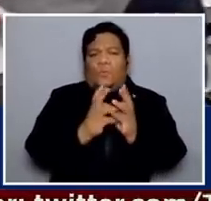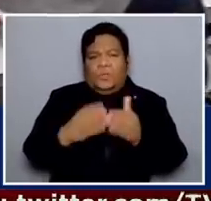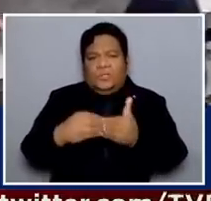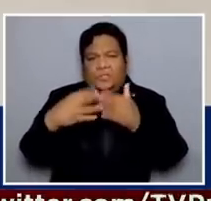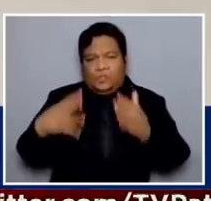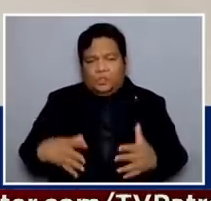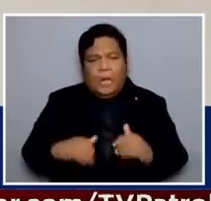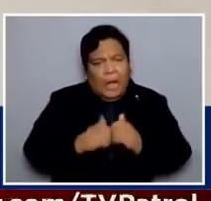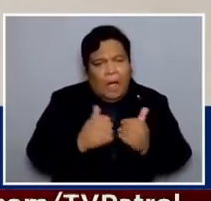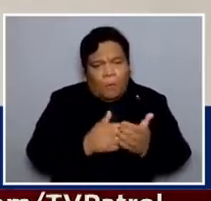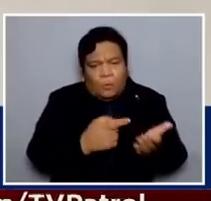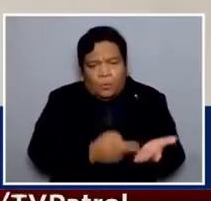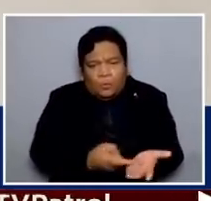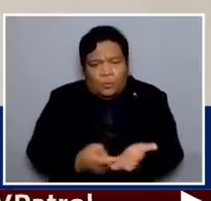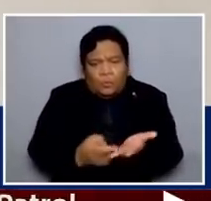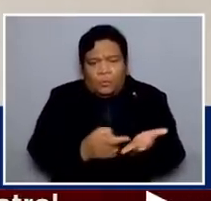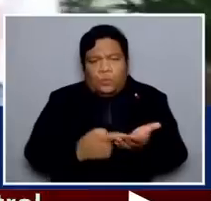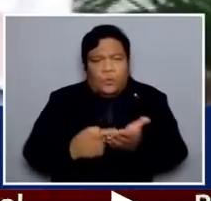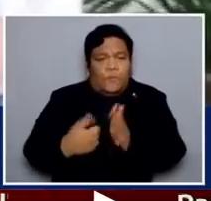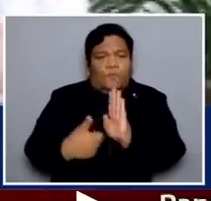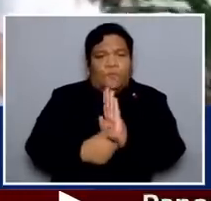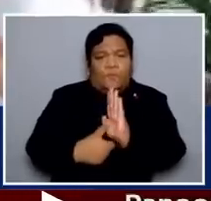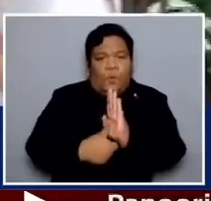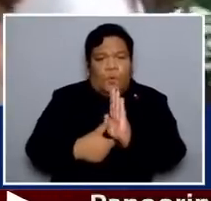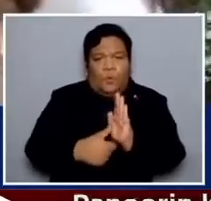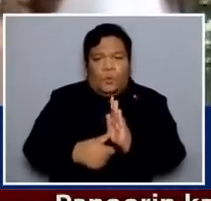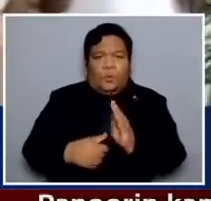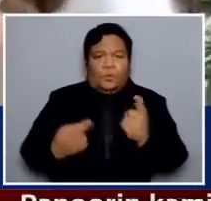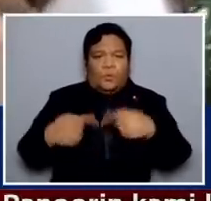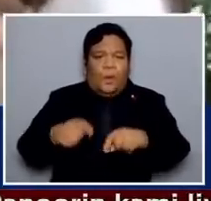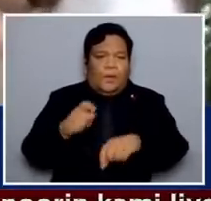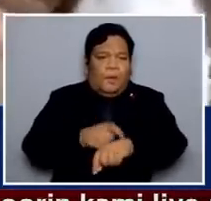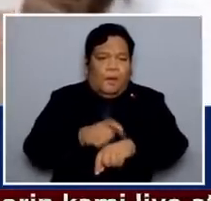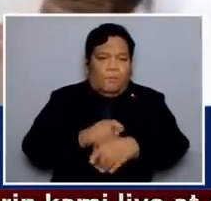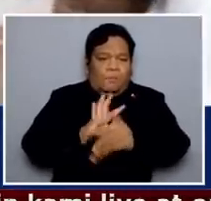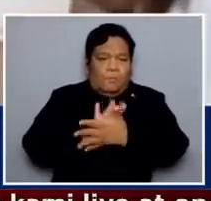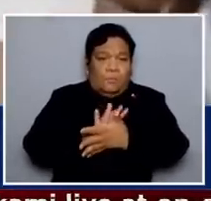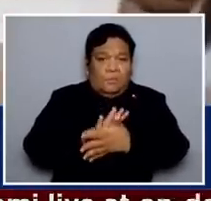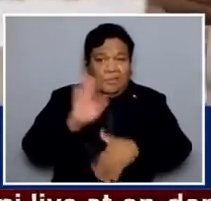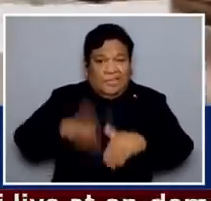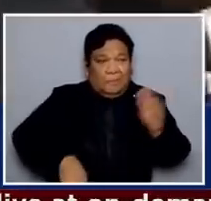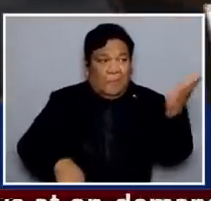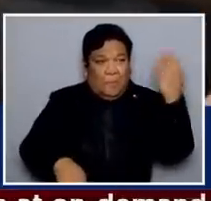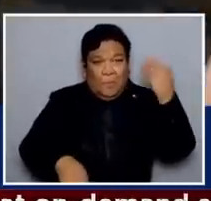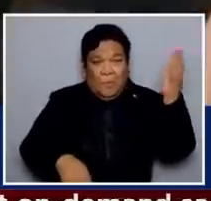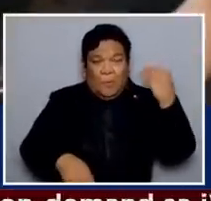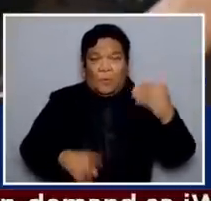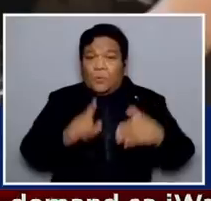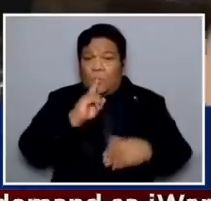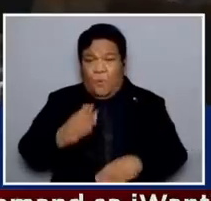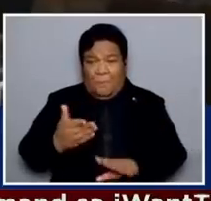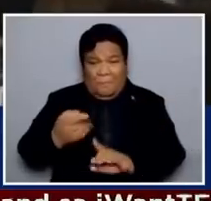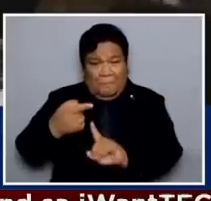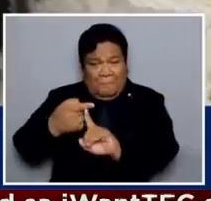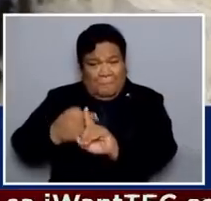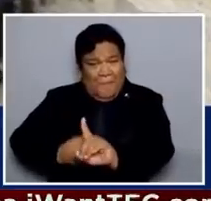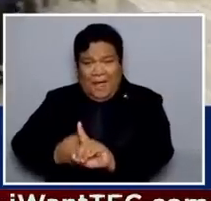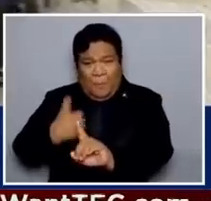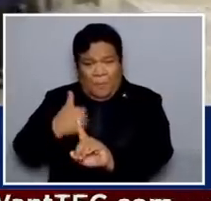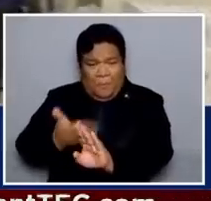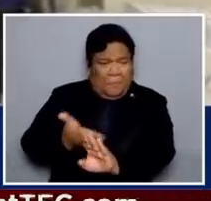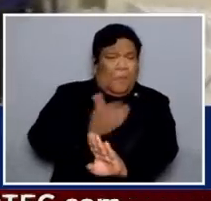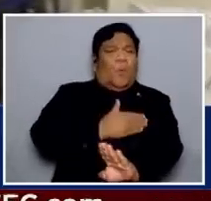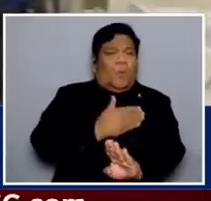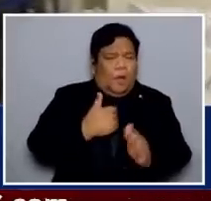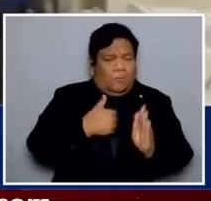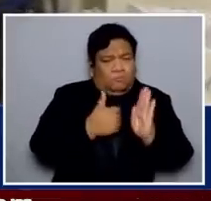ang isasagawang botohan sa gitna ng pandemya. Kumpara dati, ilang buwan bago pa ang simula ng overseas absentee